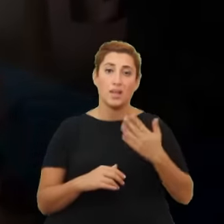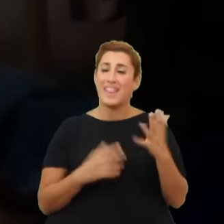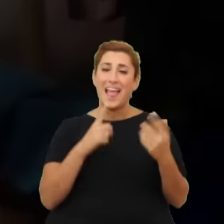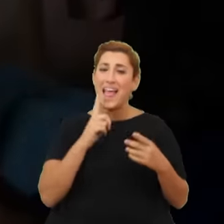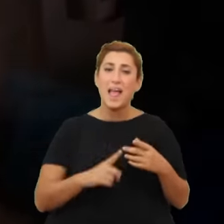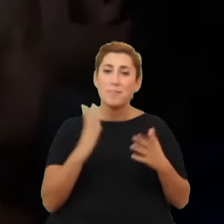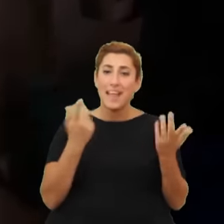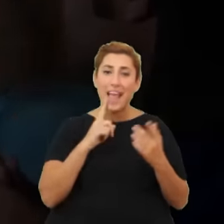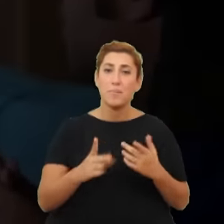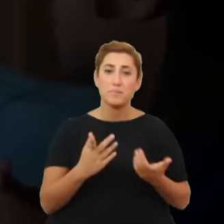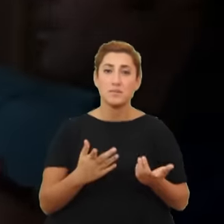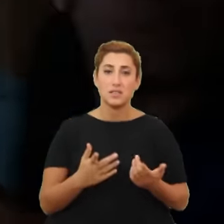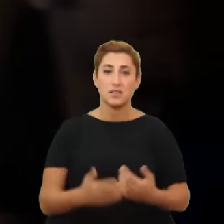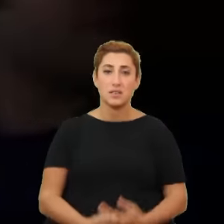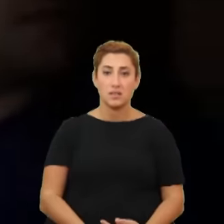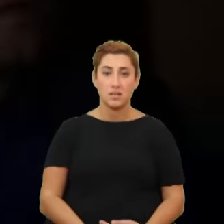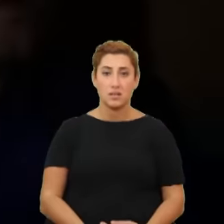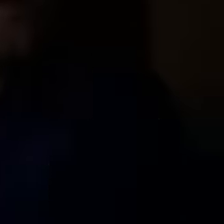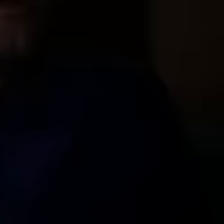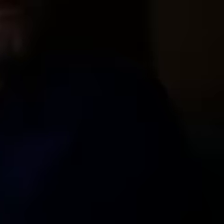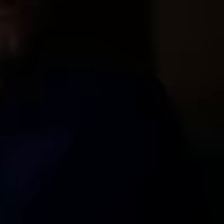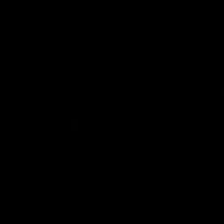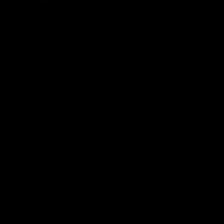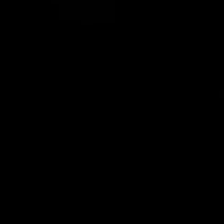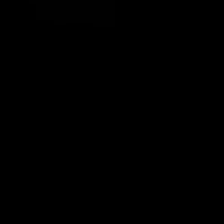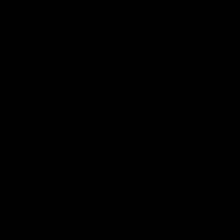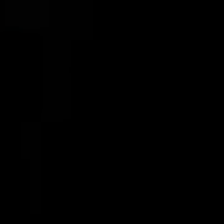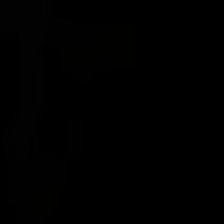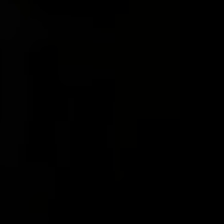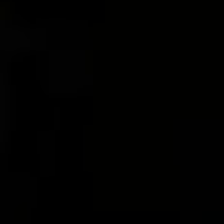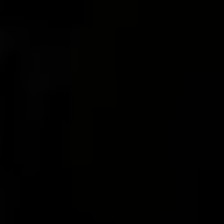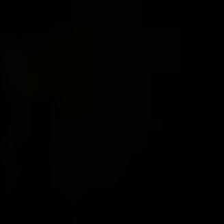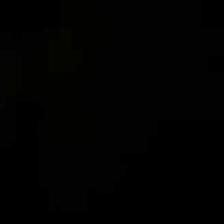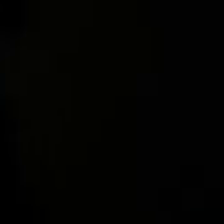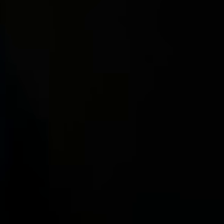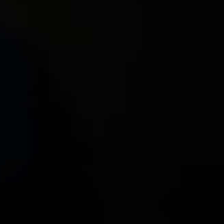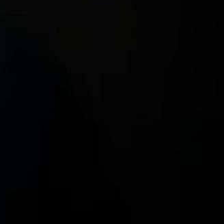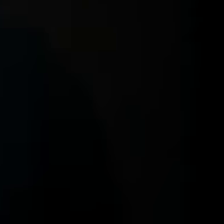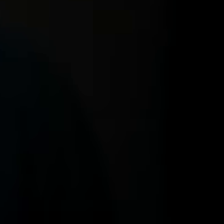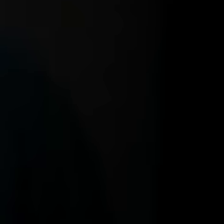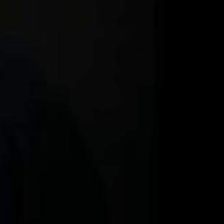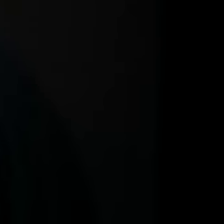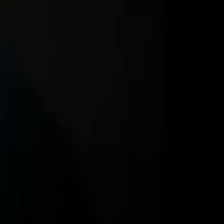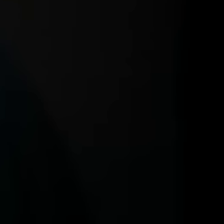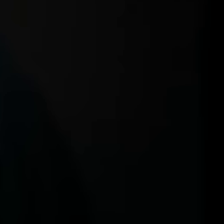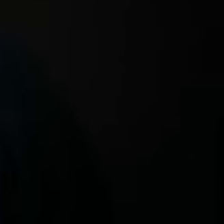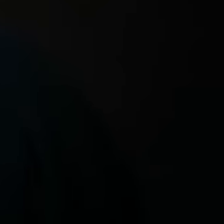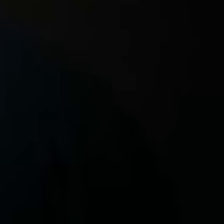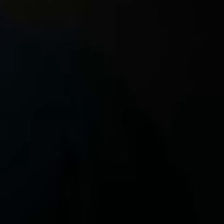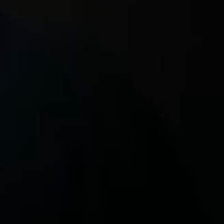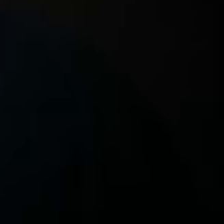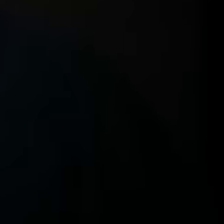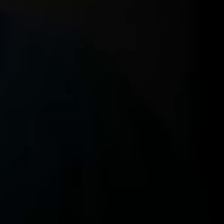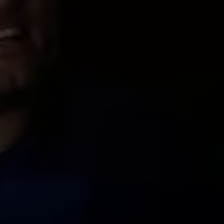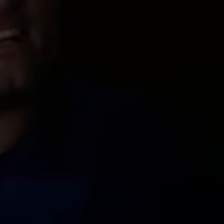Ne emri lan? Ne emri? Karanlığın içinden Femi çıktı. Bakışlarıyla filmdeki kötü karakterlere benziyor. Zafer